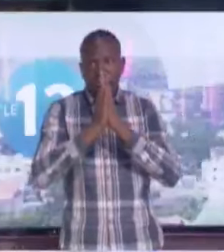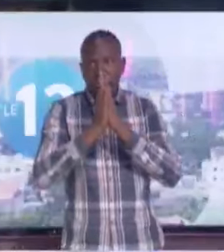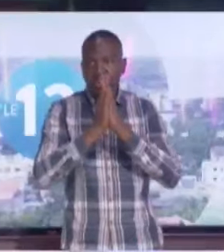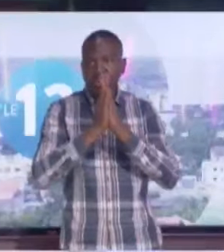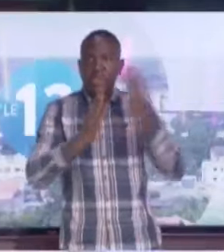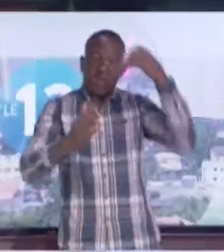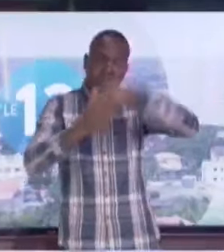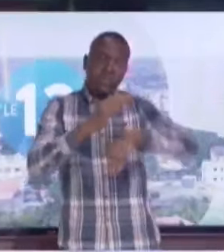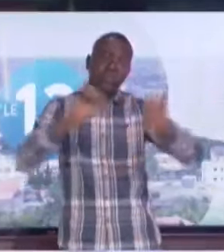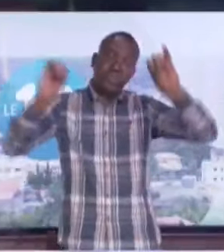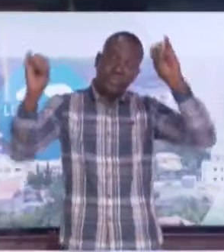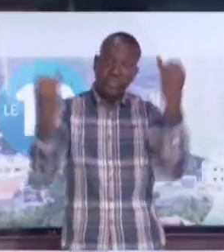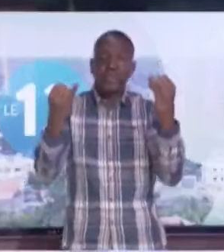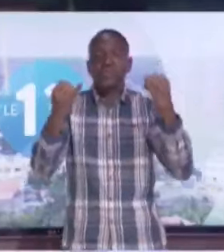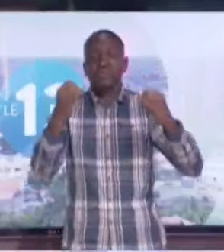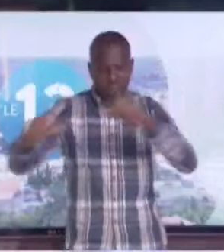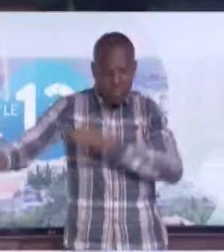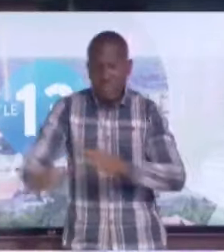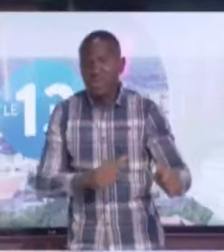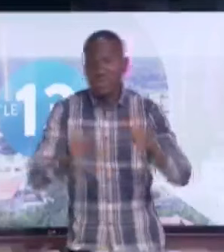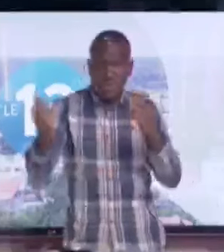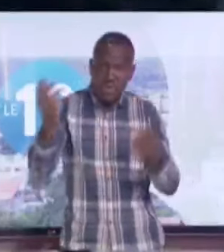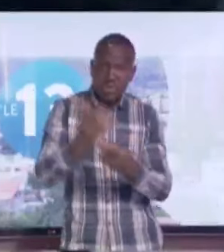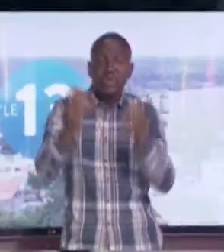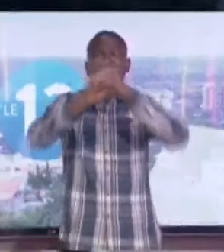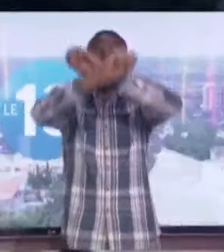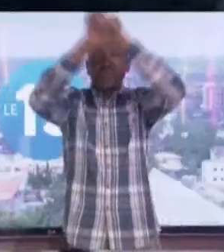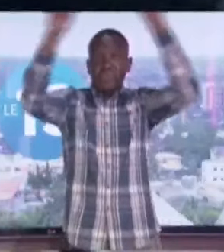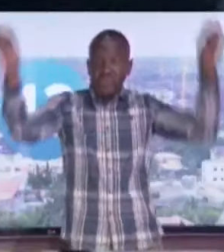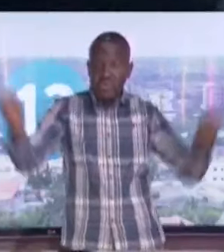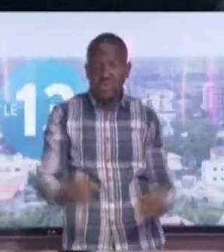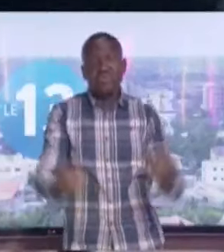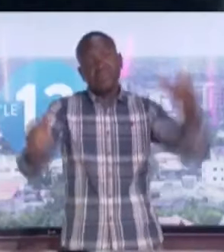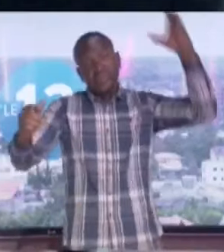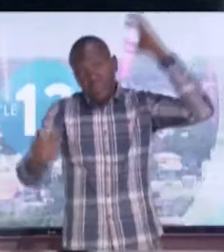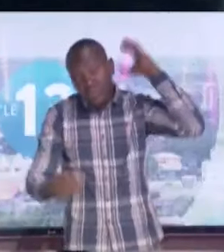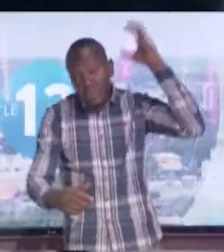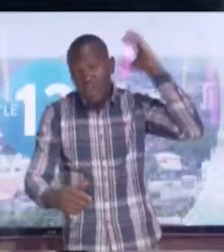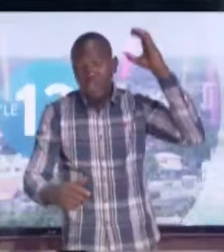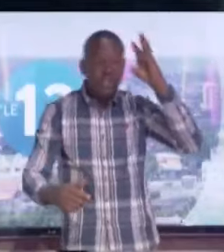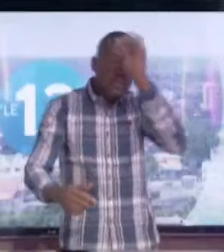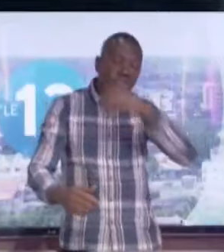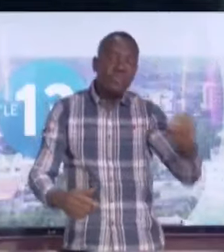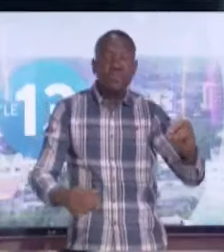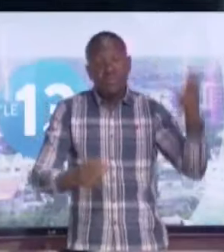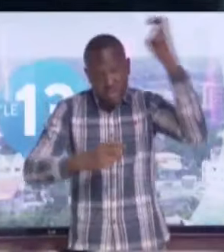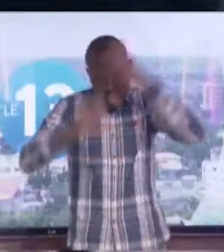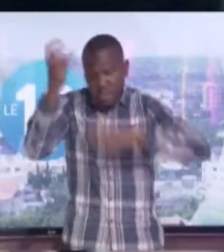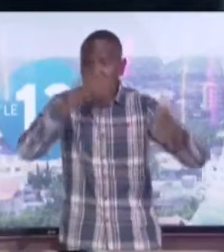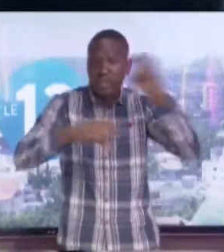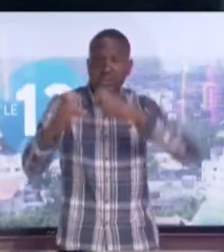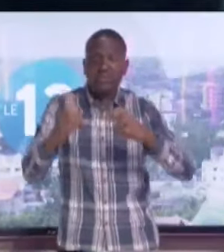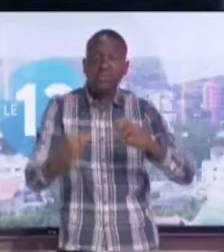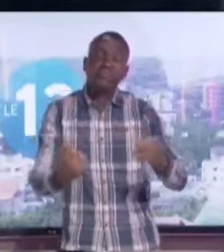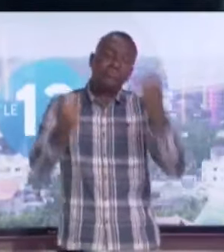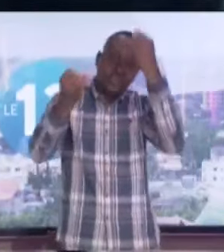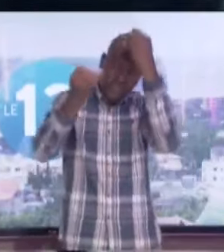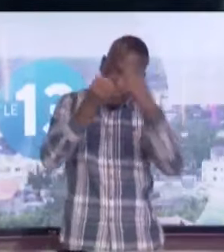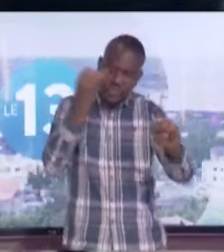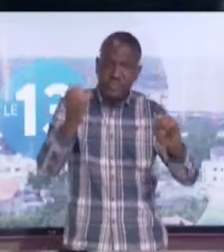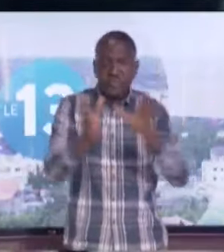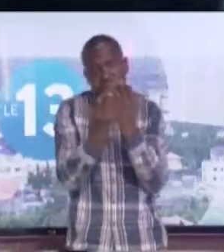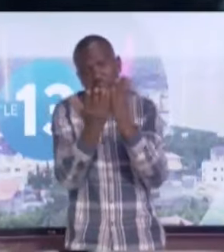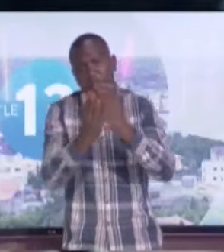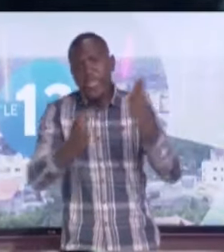Dans l'actualité également, les acteurs de l'électrification sont en conclave à Ouagadougou en vue d'examiner et valider les documents relatifs